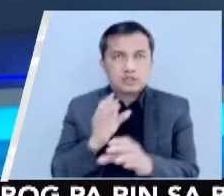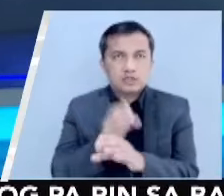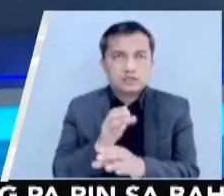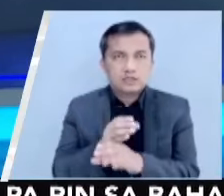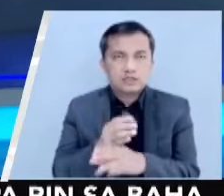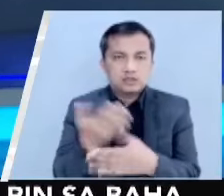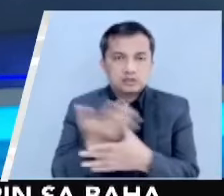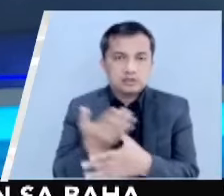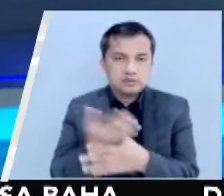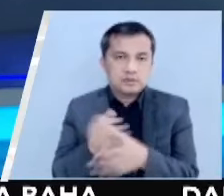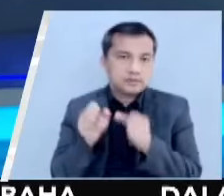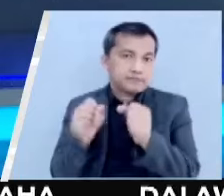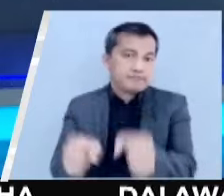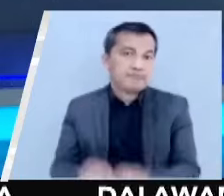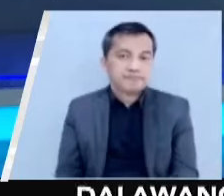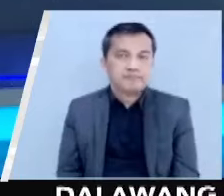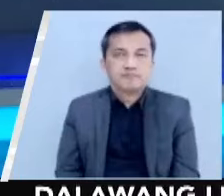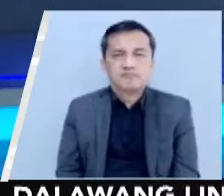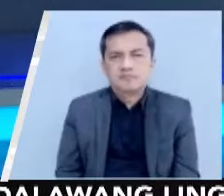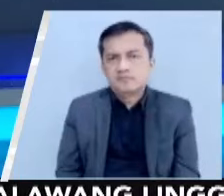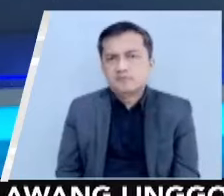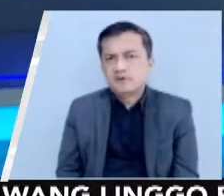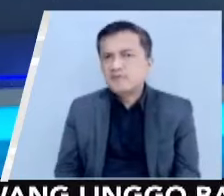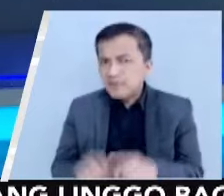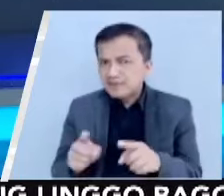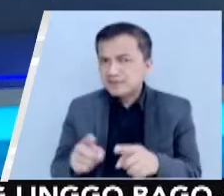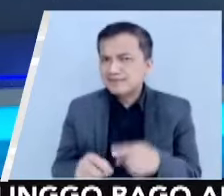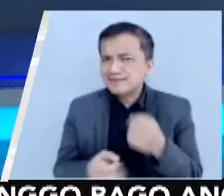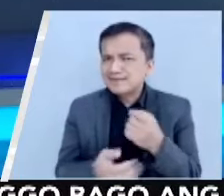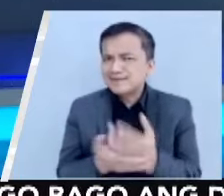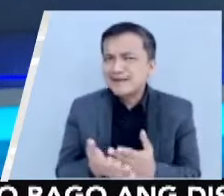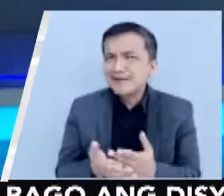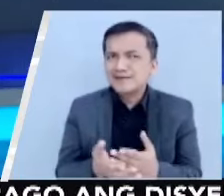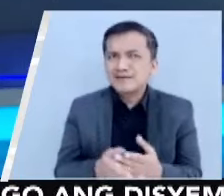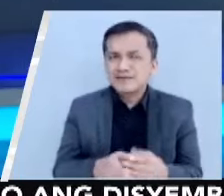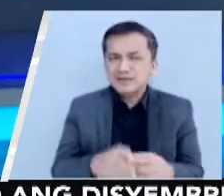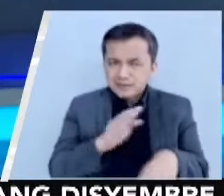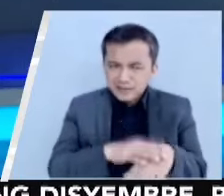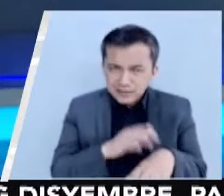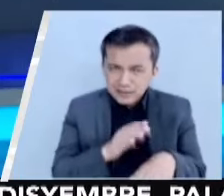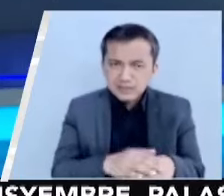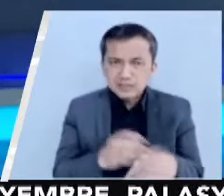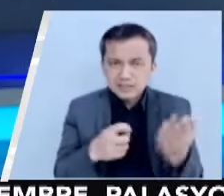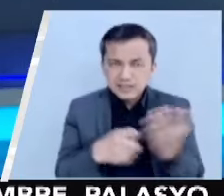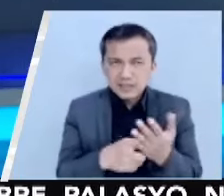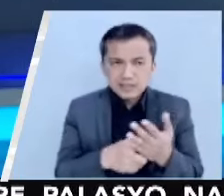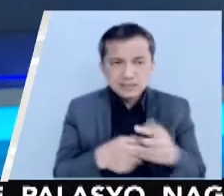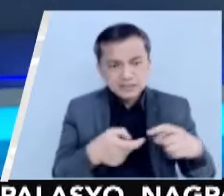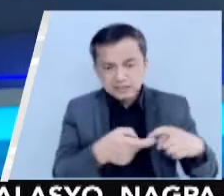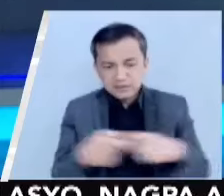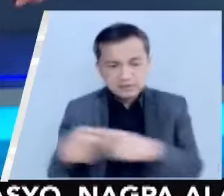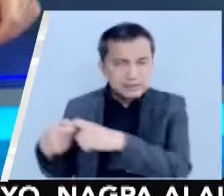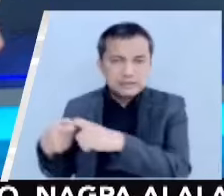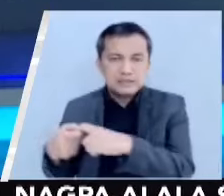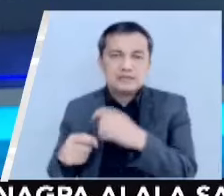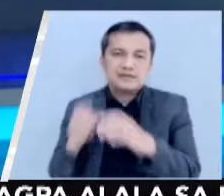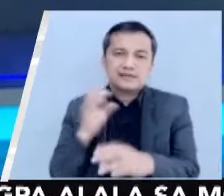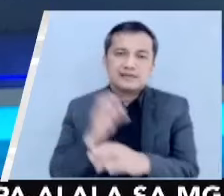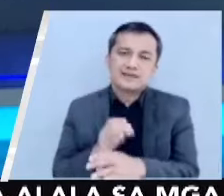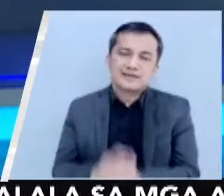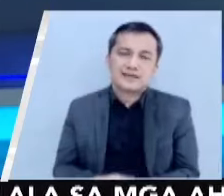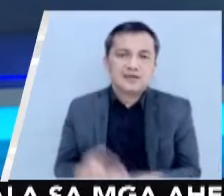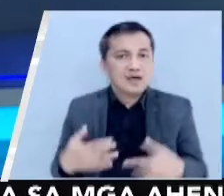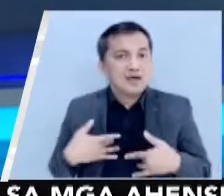sa kalsada. Pero may ilan pa rin nasita, natikitan at nahatakan ng sasakyan. Eh, kamusta naman kaya